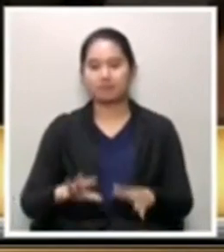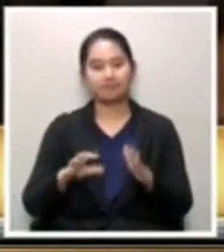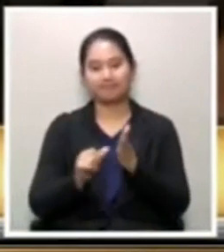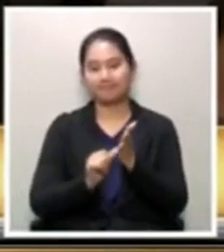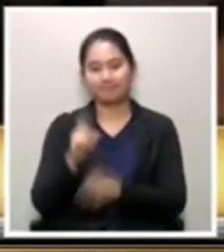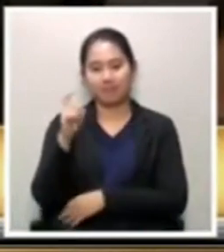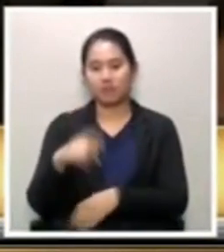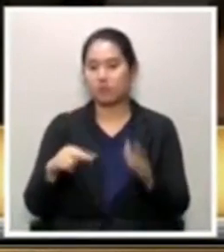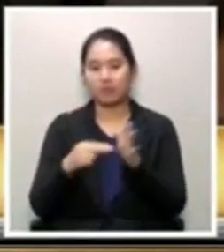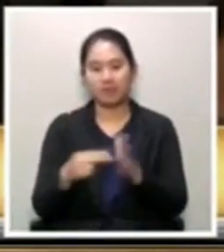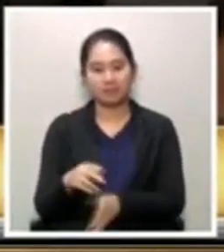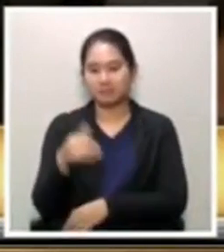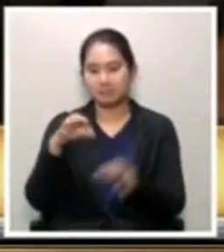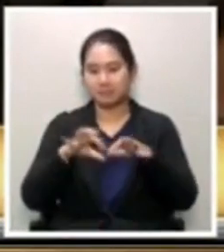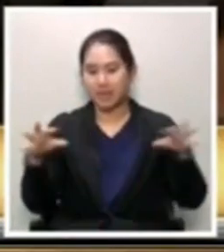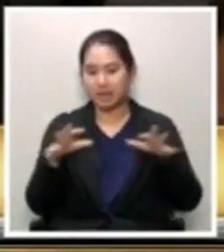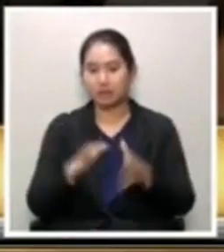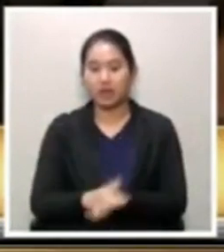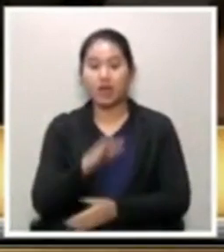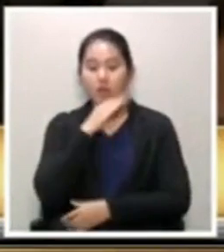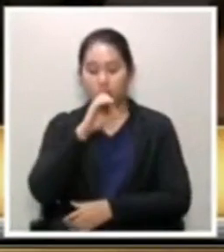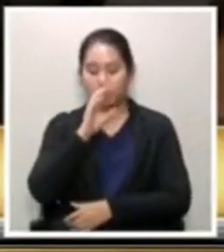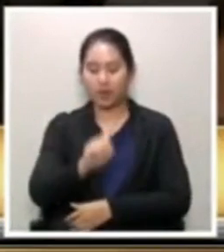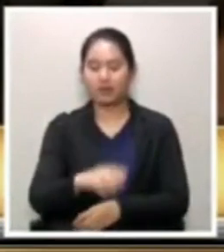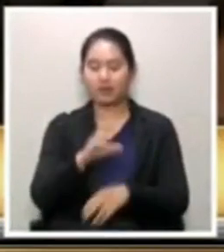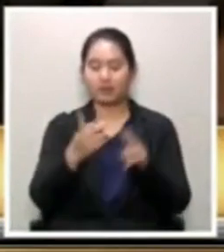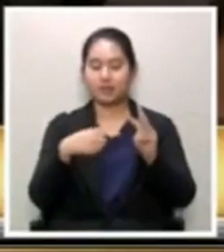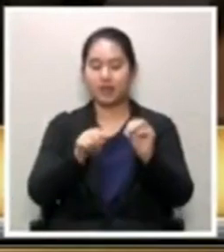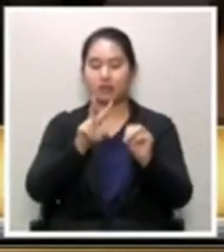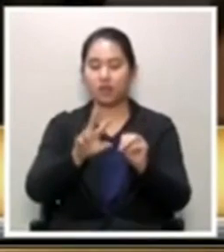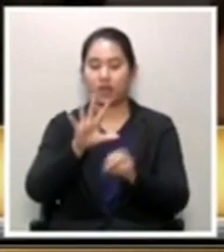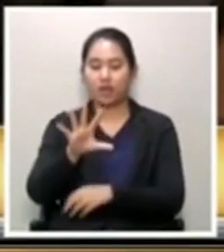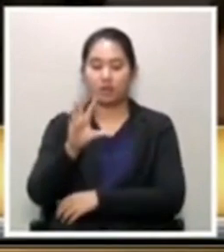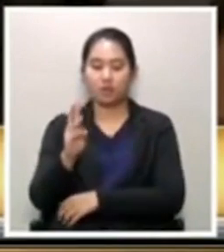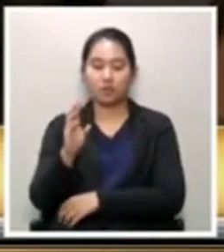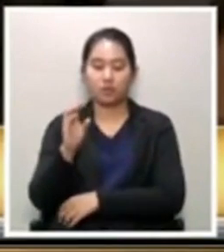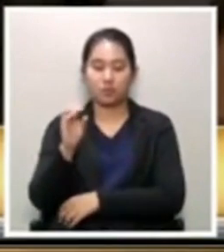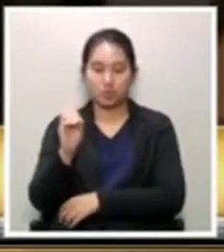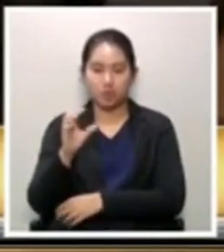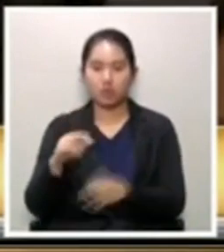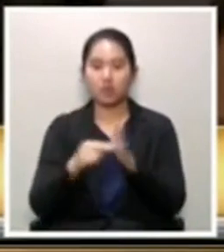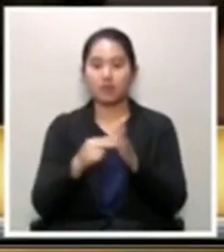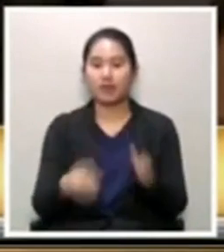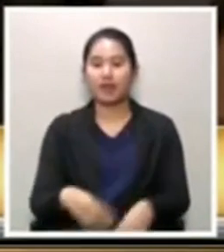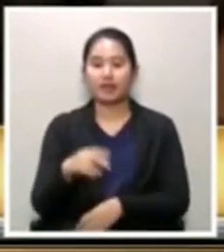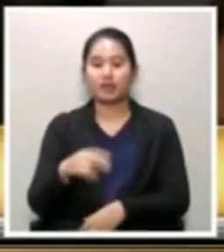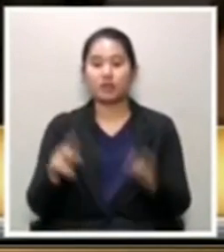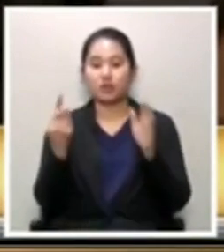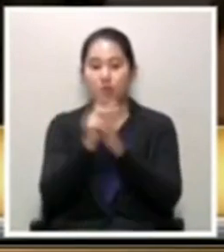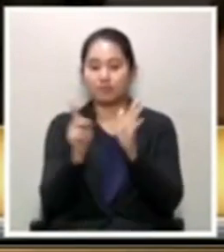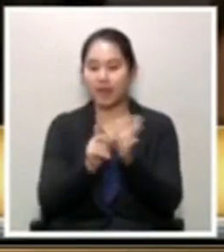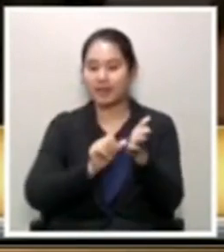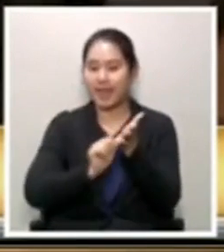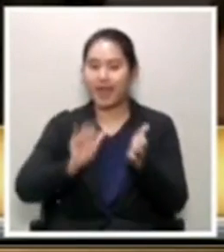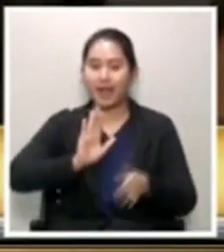ไม่ขึ้นครับถ้าเราบอกว่ารัฐธรรมนูญ2560ผ่านประชามติมาแก้ไม่ได้ท่านต้องเขียนไว้เลยครับรัฐธรรมนูญฉบับนี้ห้ามแ